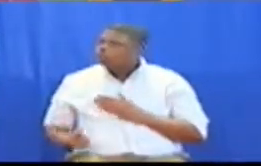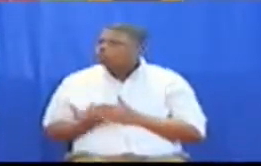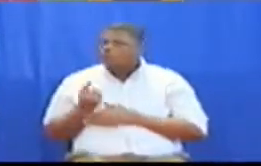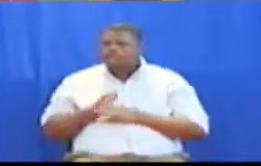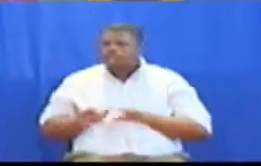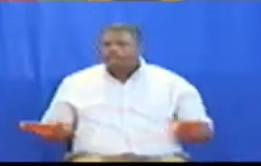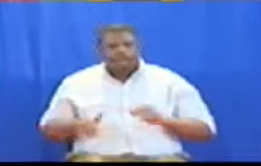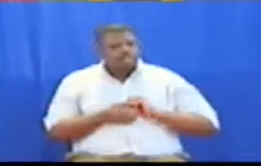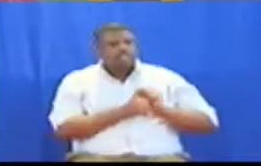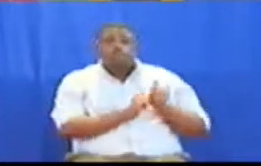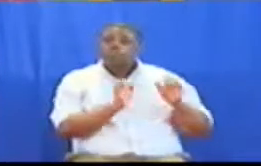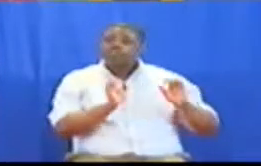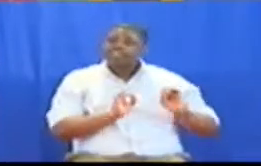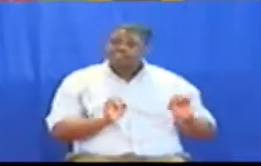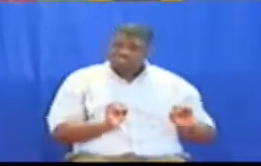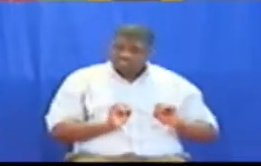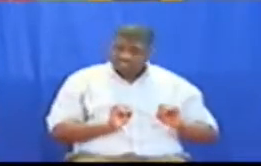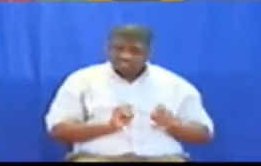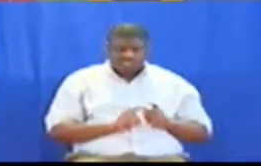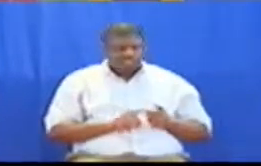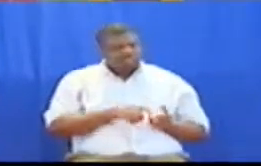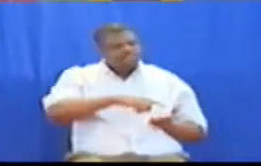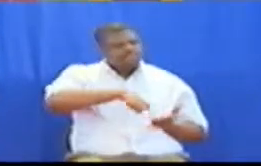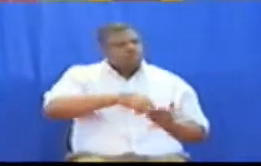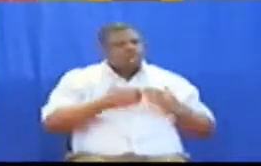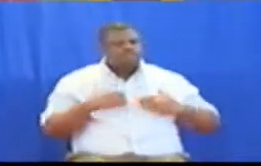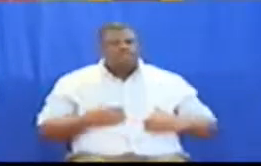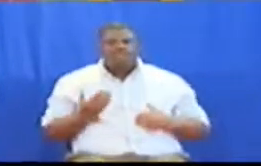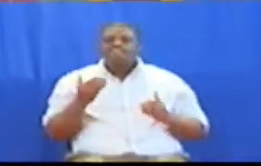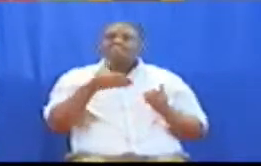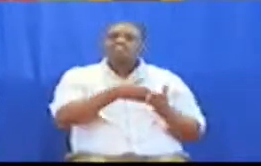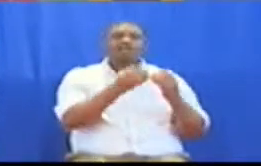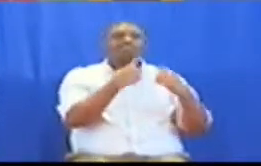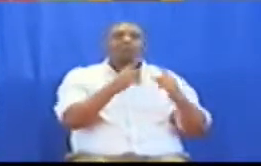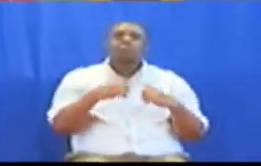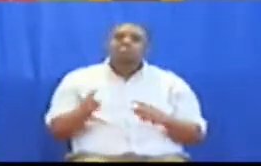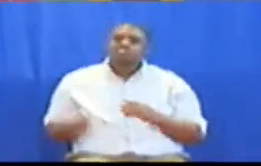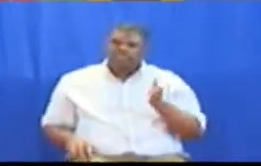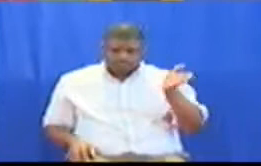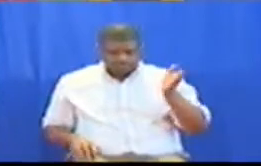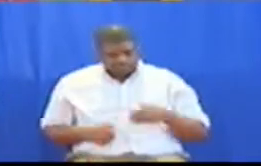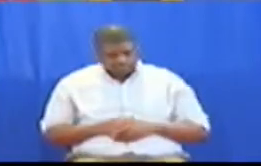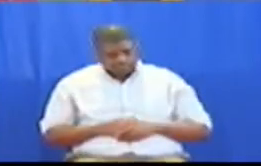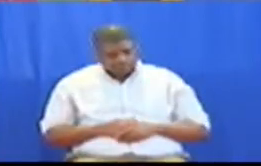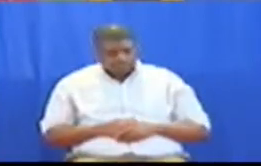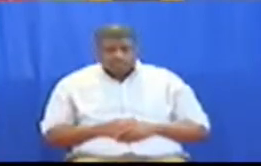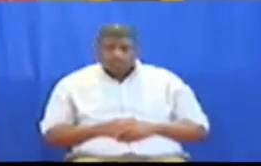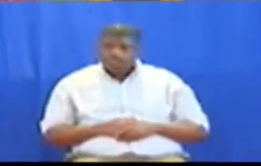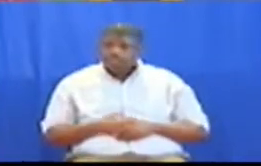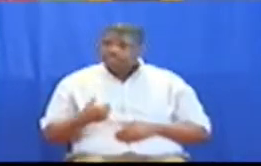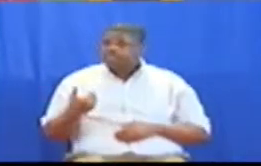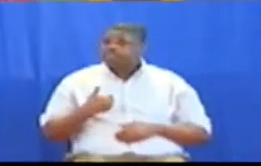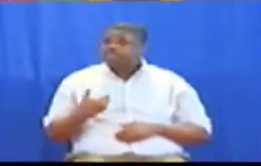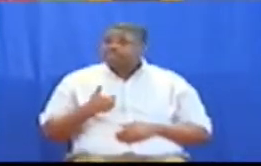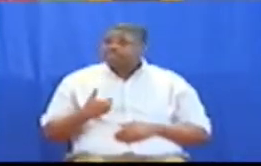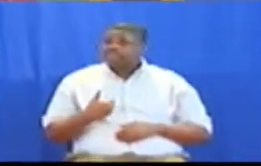kwa sababu vituo na zahanati zimefika kwenye maeneo yote. Mheshimiwa, mimi kitu kingine